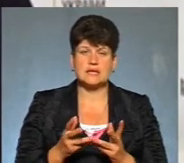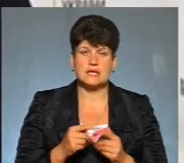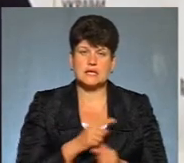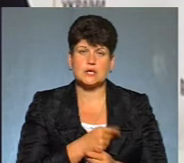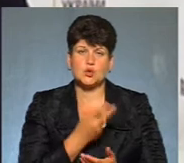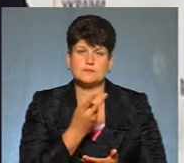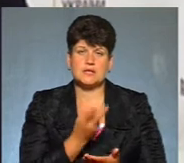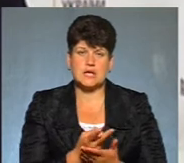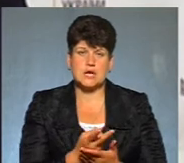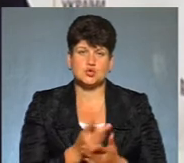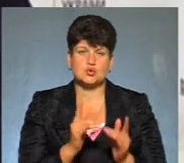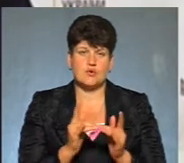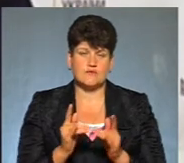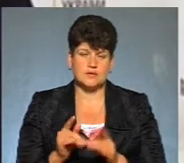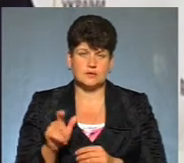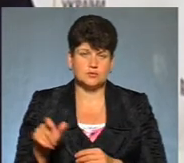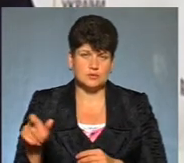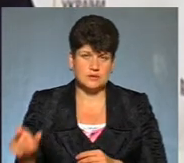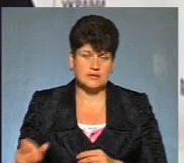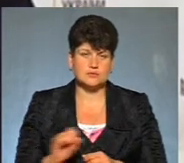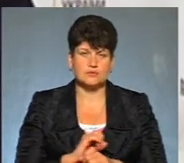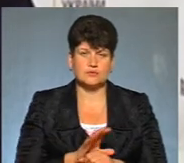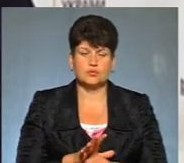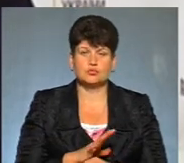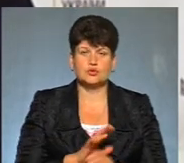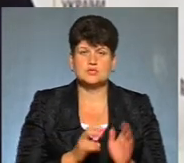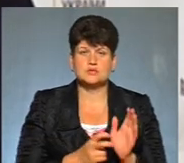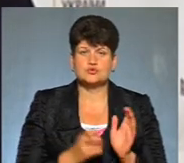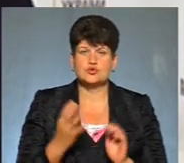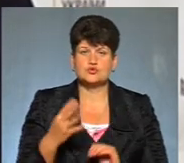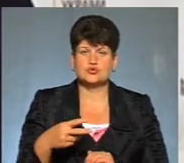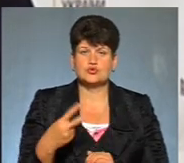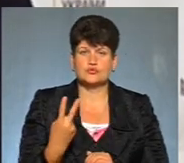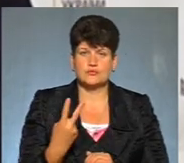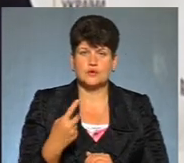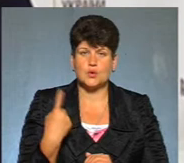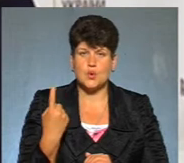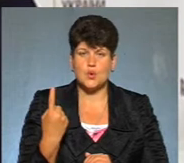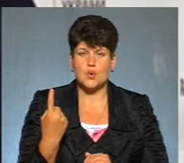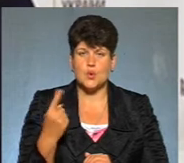госпіталізованих осіб з COVID-19 на країні складала 742 особи за тиждень.